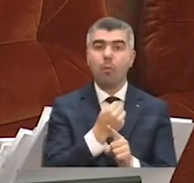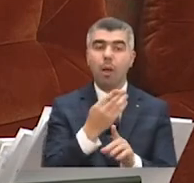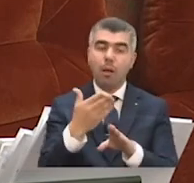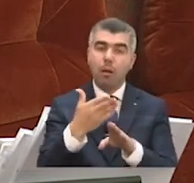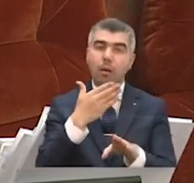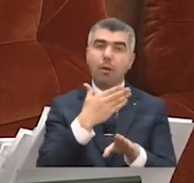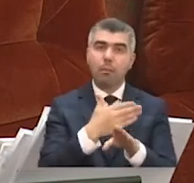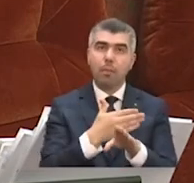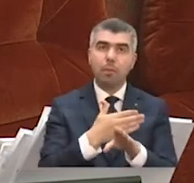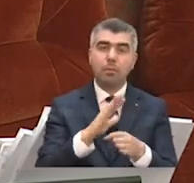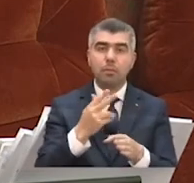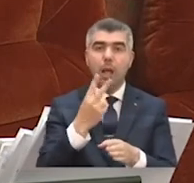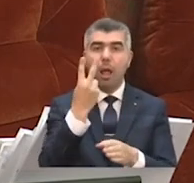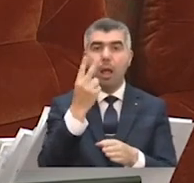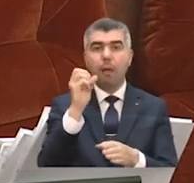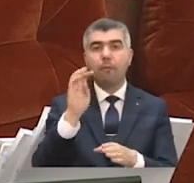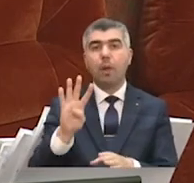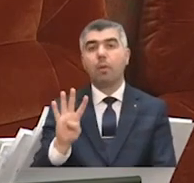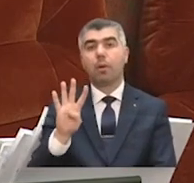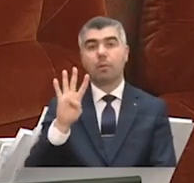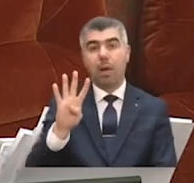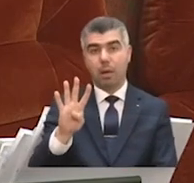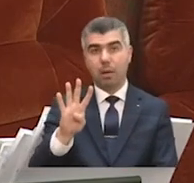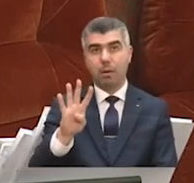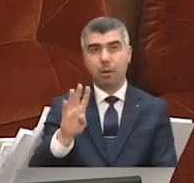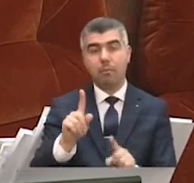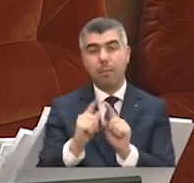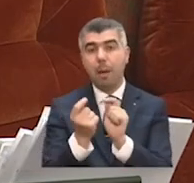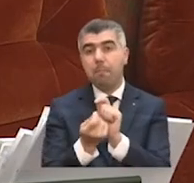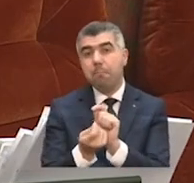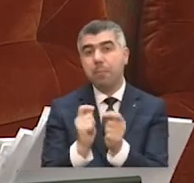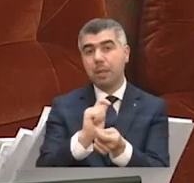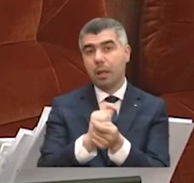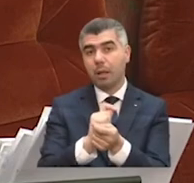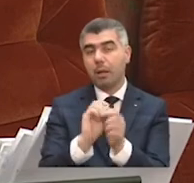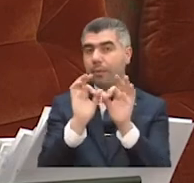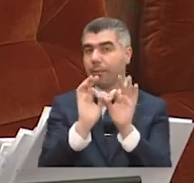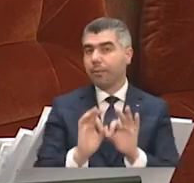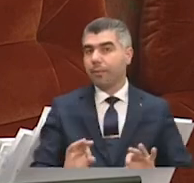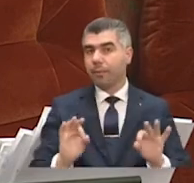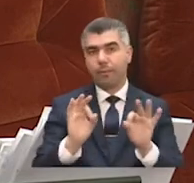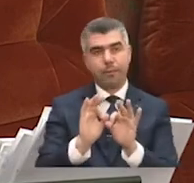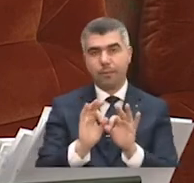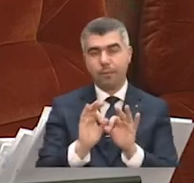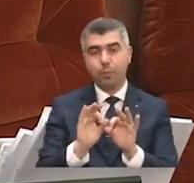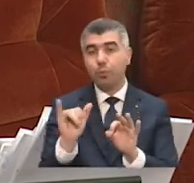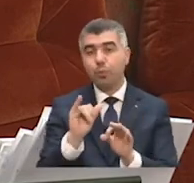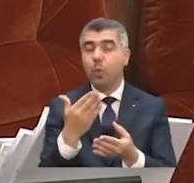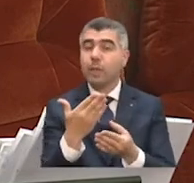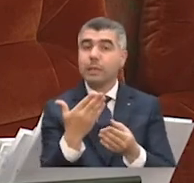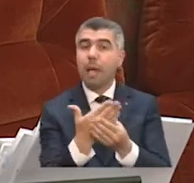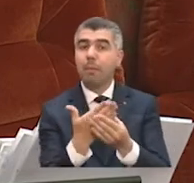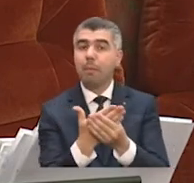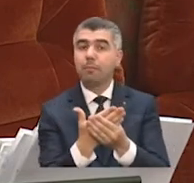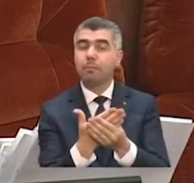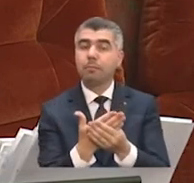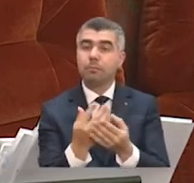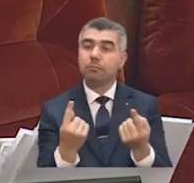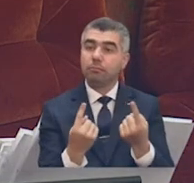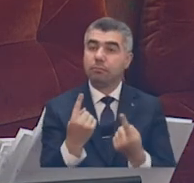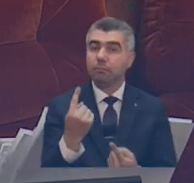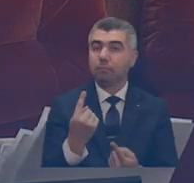منذ سنة تقريبا 2004 من معالجة هذا الموضوع لأسباب تقدر تكون أسباب،